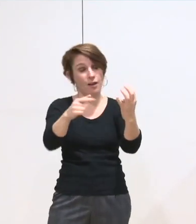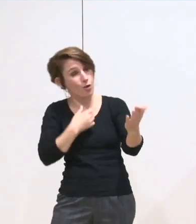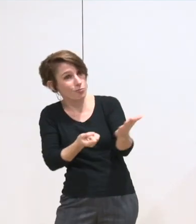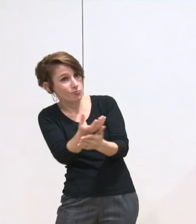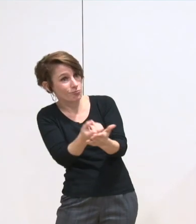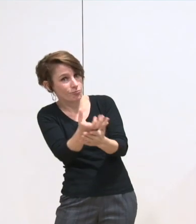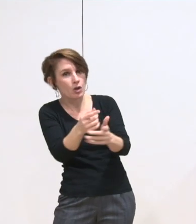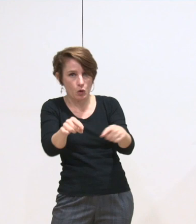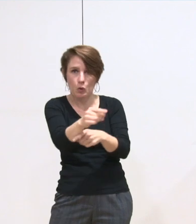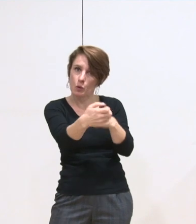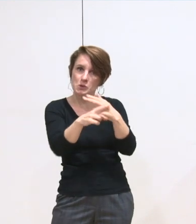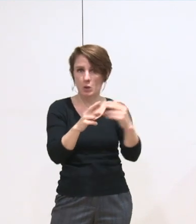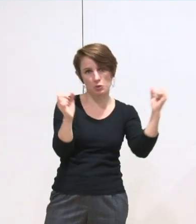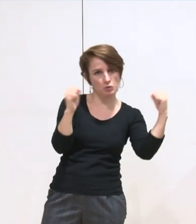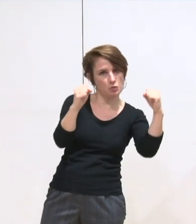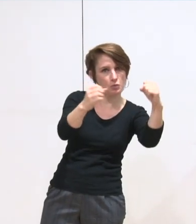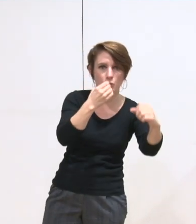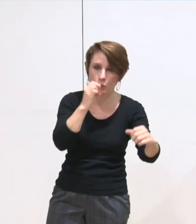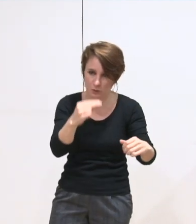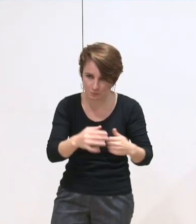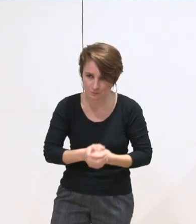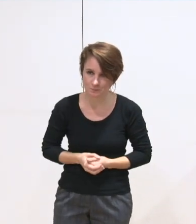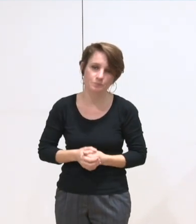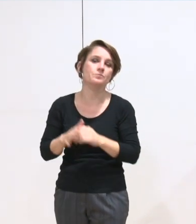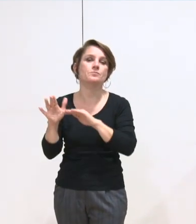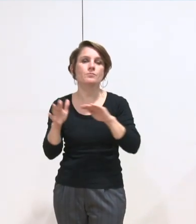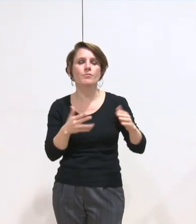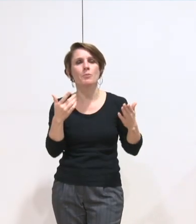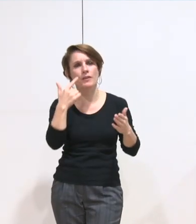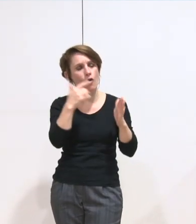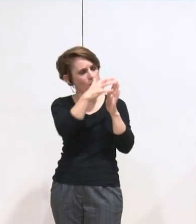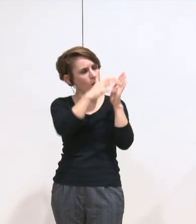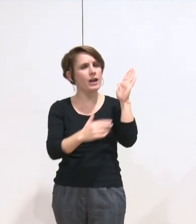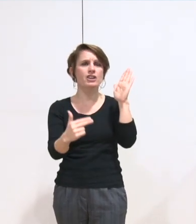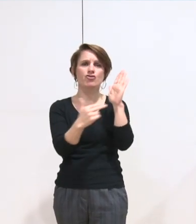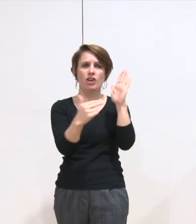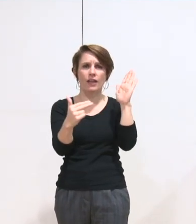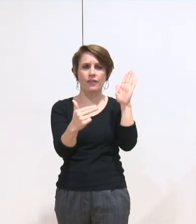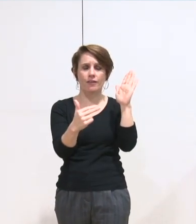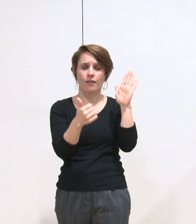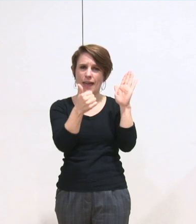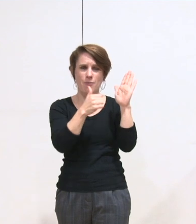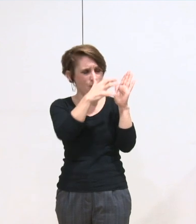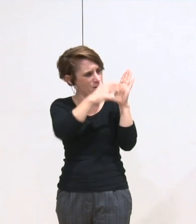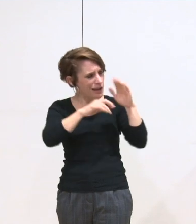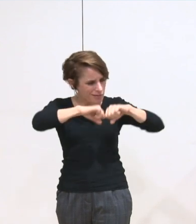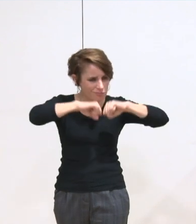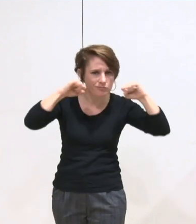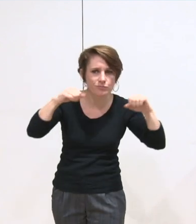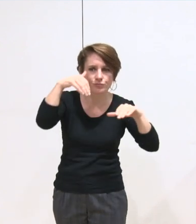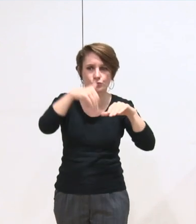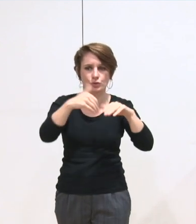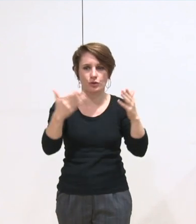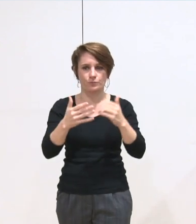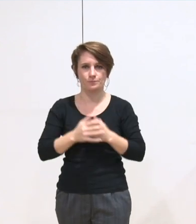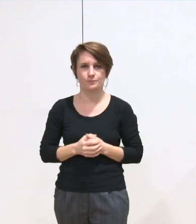leur convenait. Si l'on attaque maintenant le contenu de la charte elle-même,